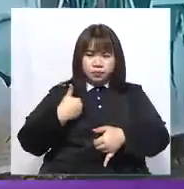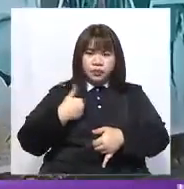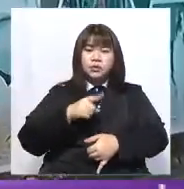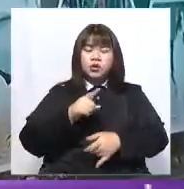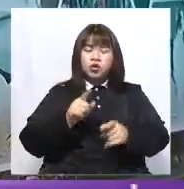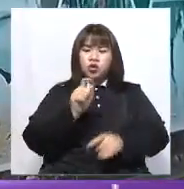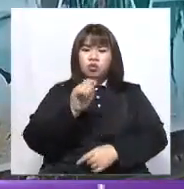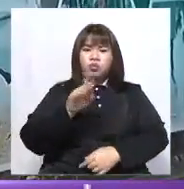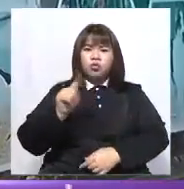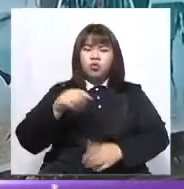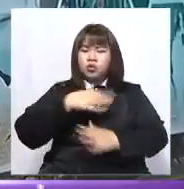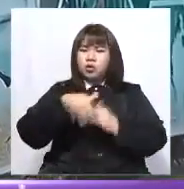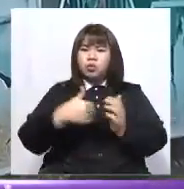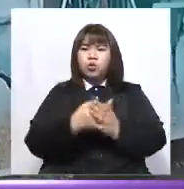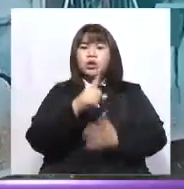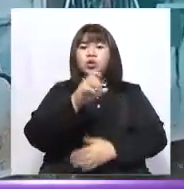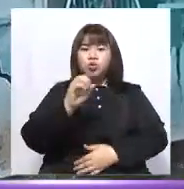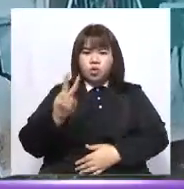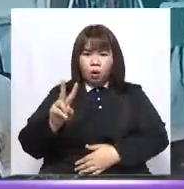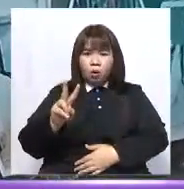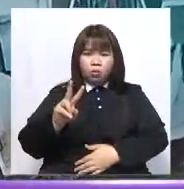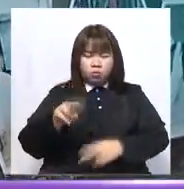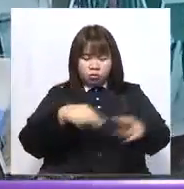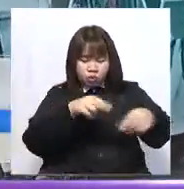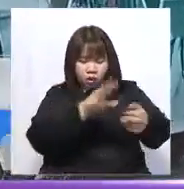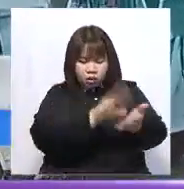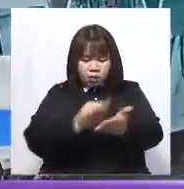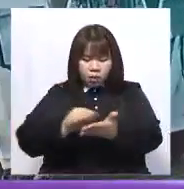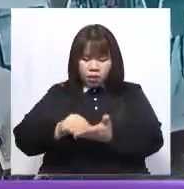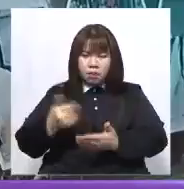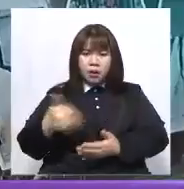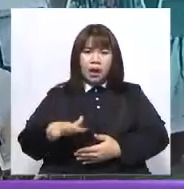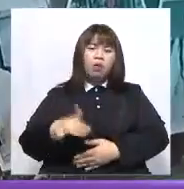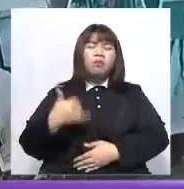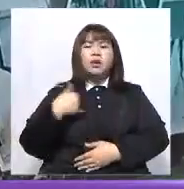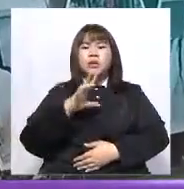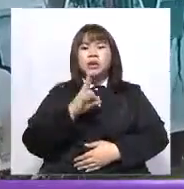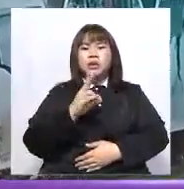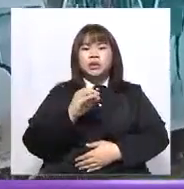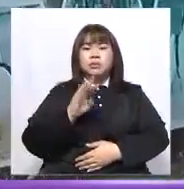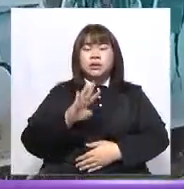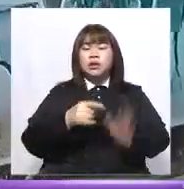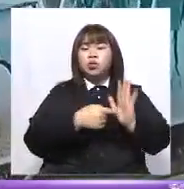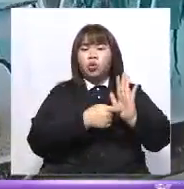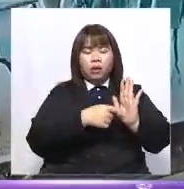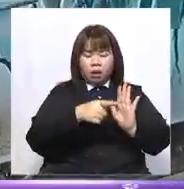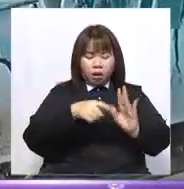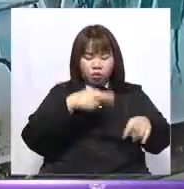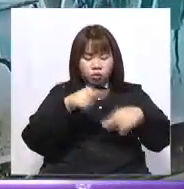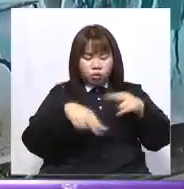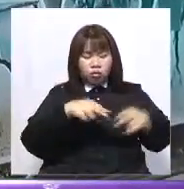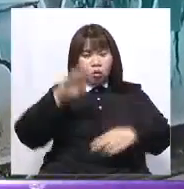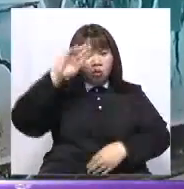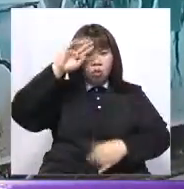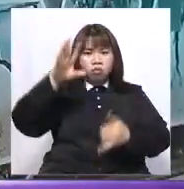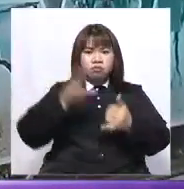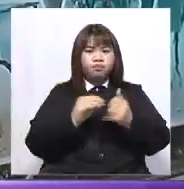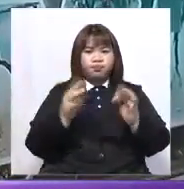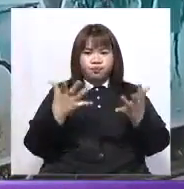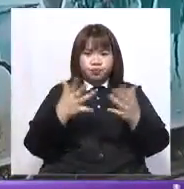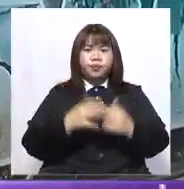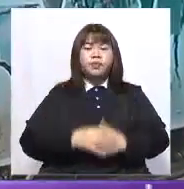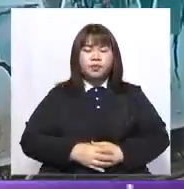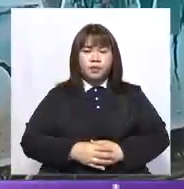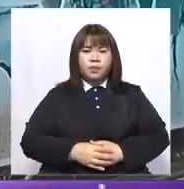อบต.ปัจจุบันก็ไม่พบนะฮะเราเก็บไปไว้74ตัวอย่างแล้วก็ยังไม่เจอนะครับก็จะมีการเก็บประมาณ